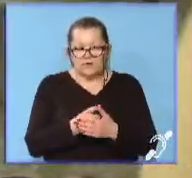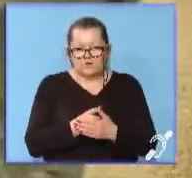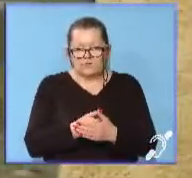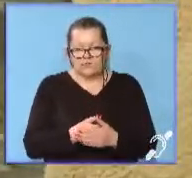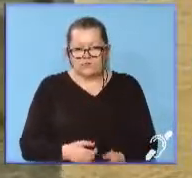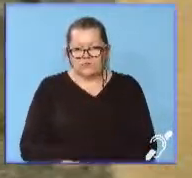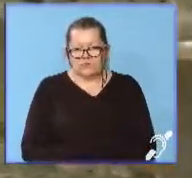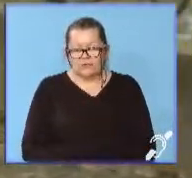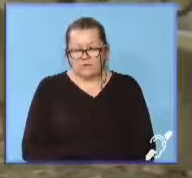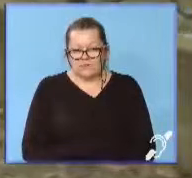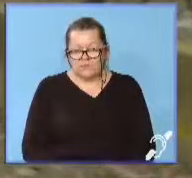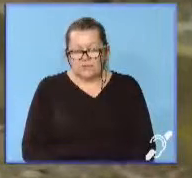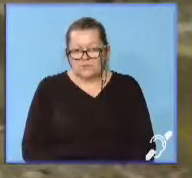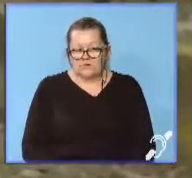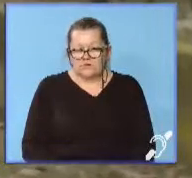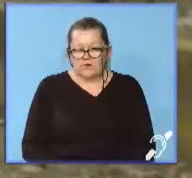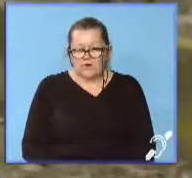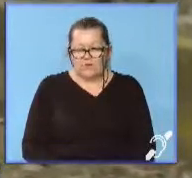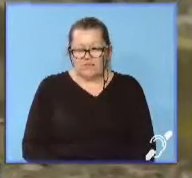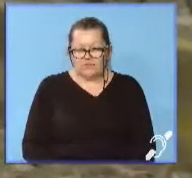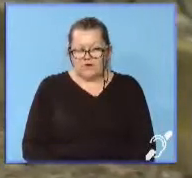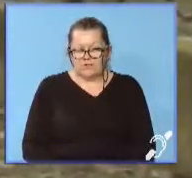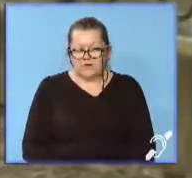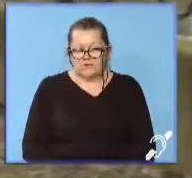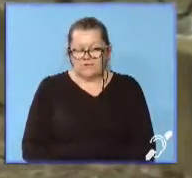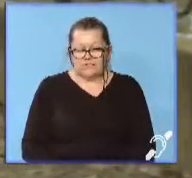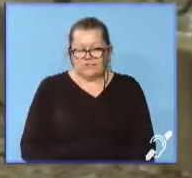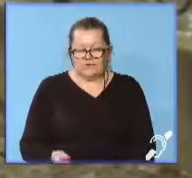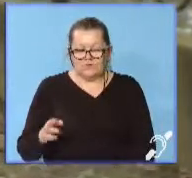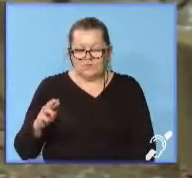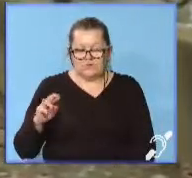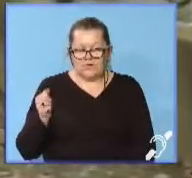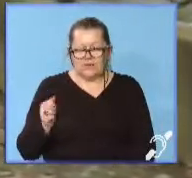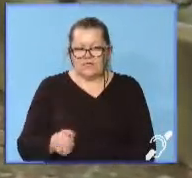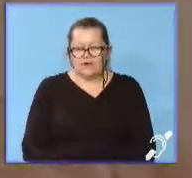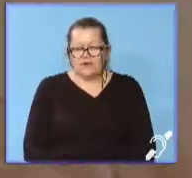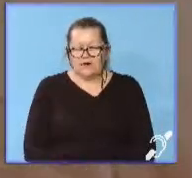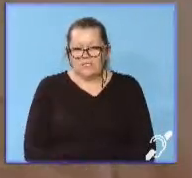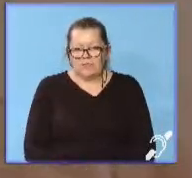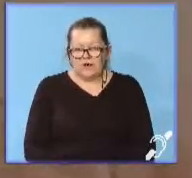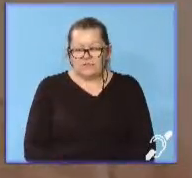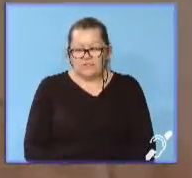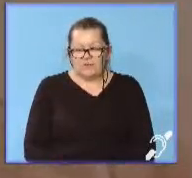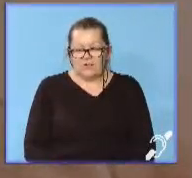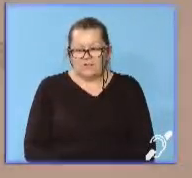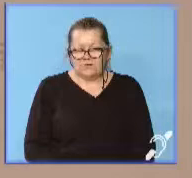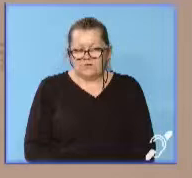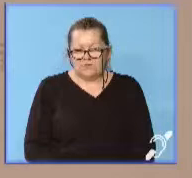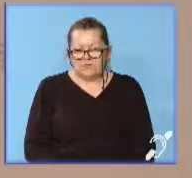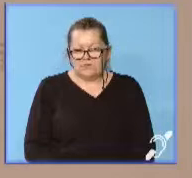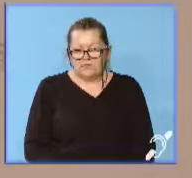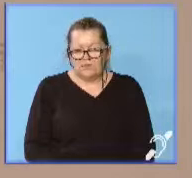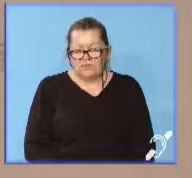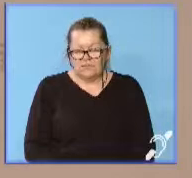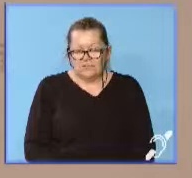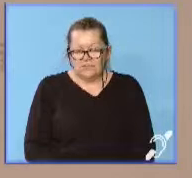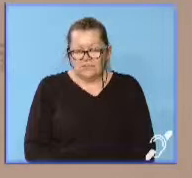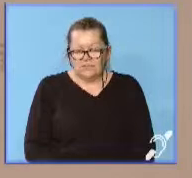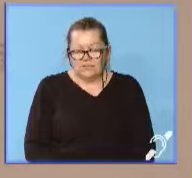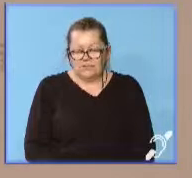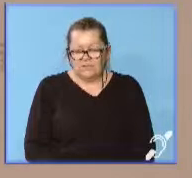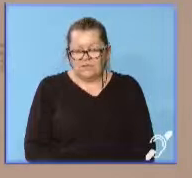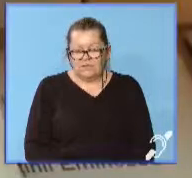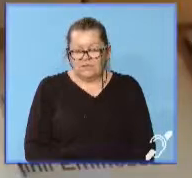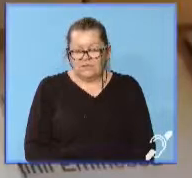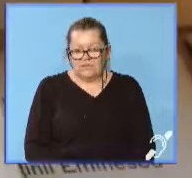bună Și era una la părinți și mândră toate cele cum e Fecioara între sfinți și luna între stele din umbra falnicelor Vă pot spune toate cele 98